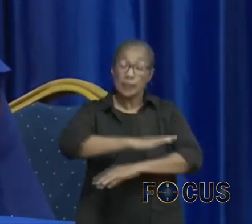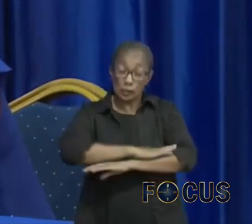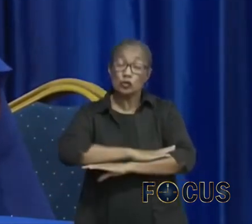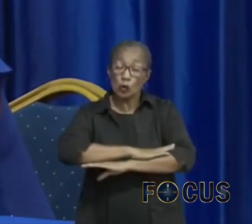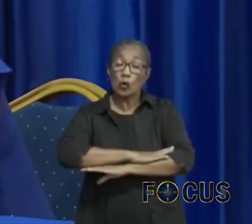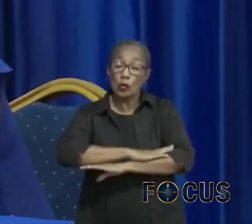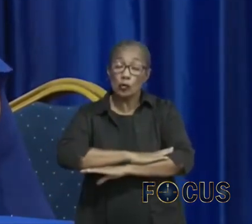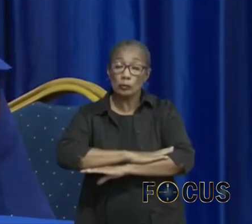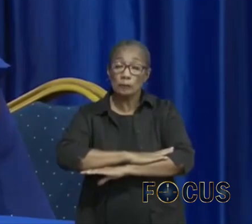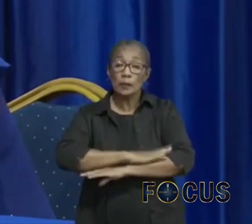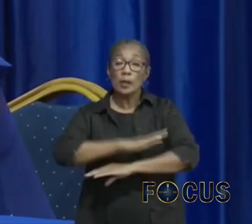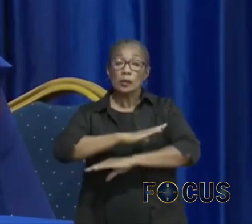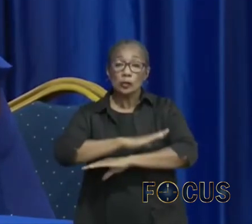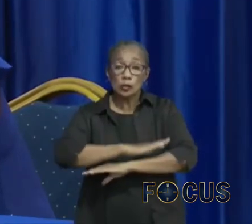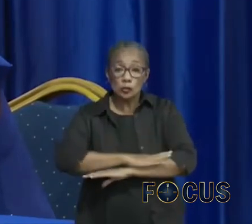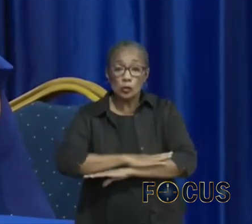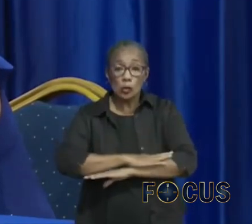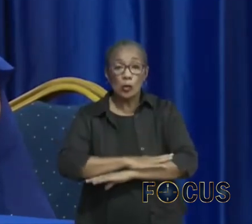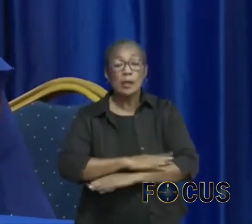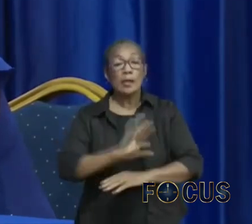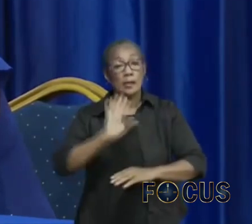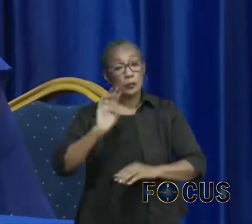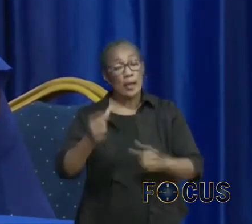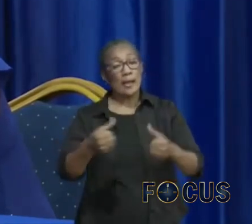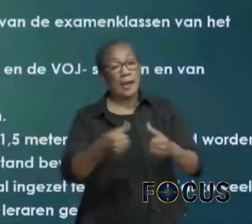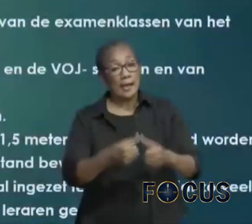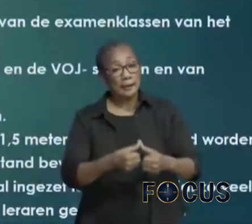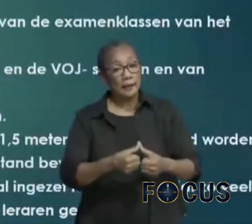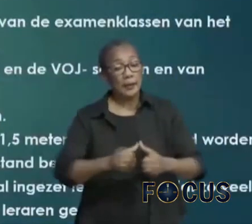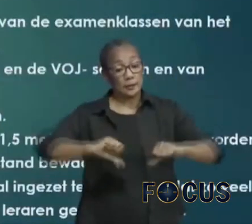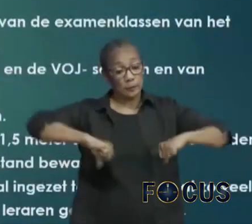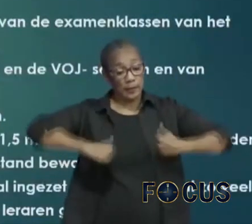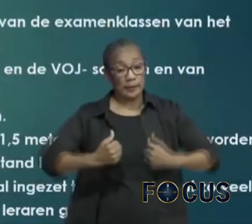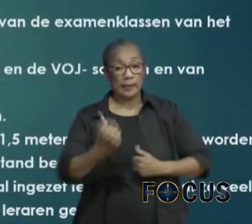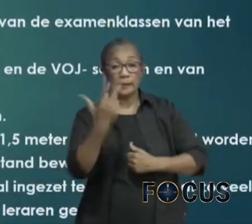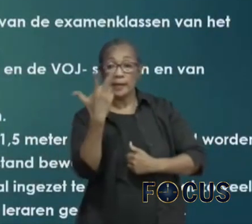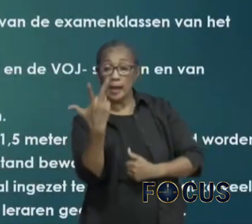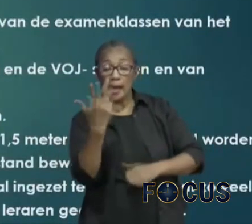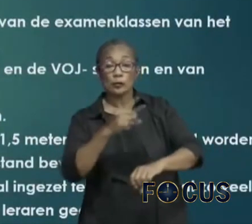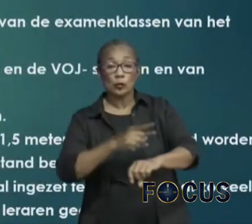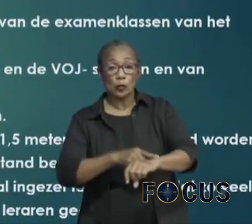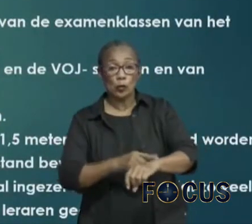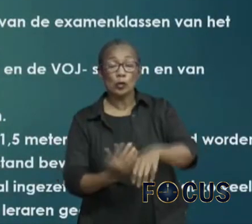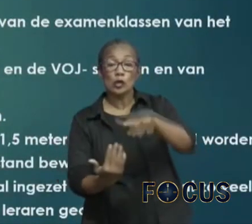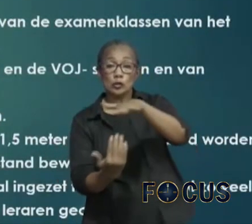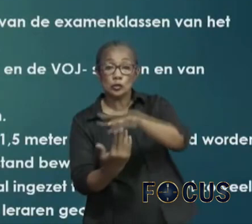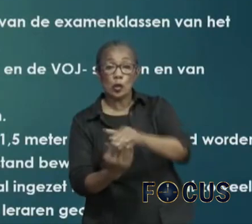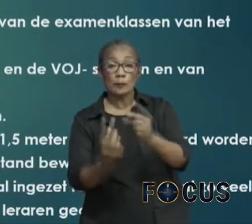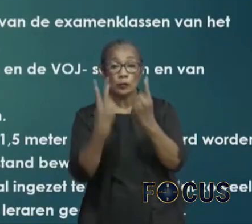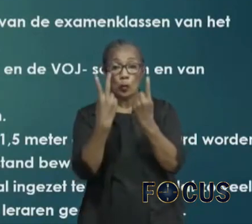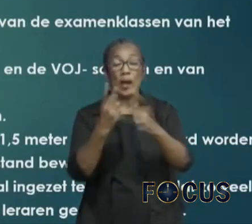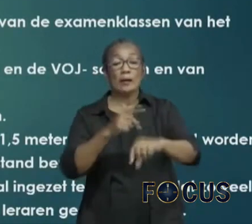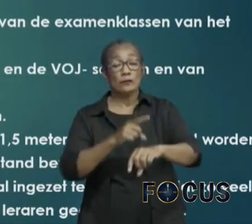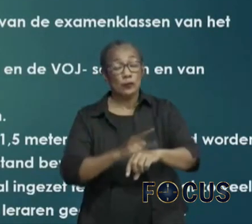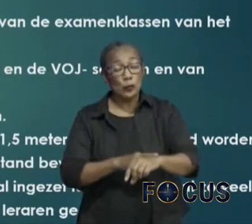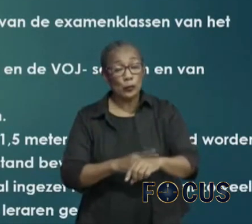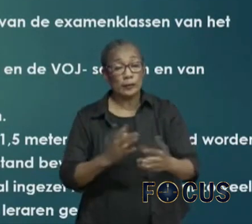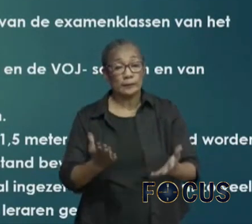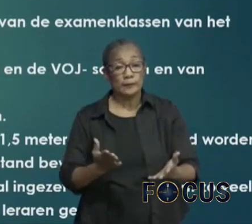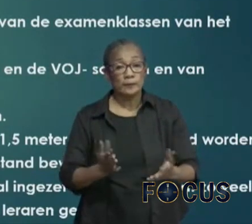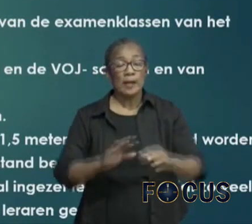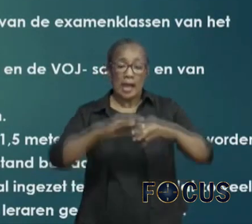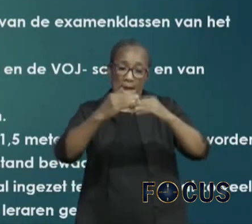De schooltijd is iets aangepast van 8 tot 12. Ze zullen zoveel mogelijk,